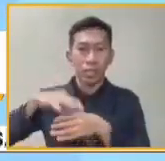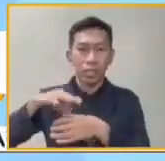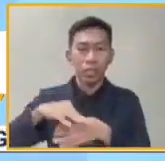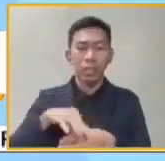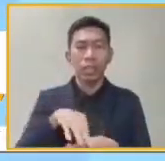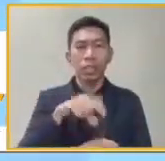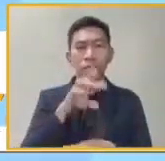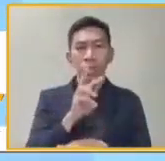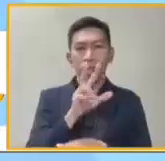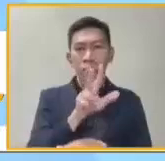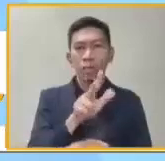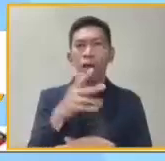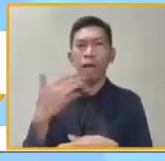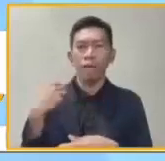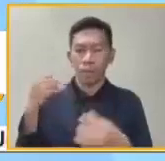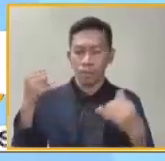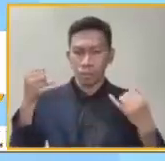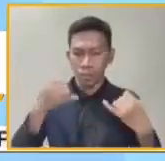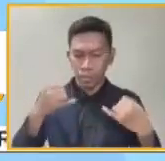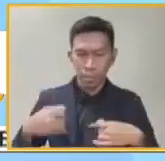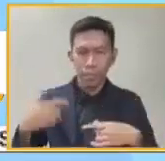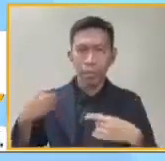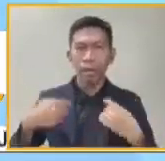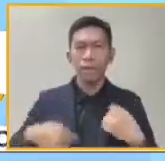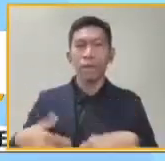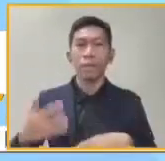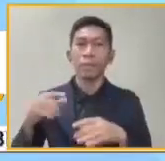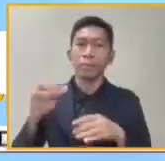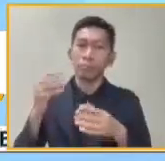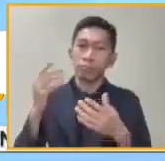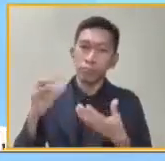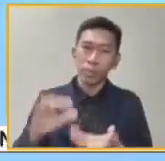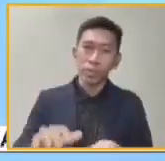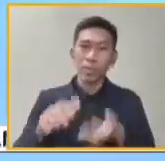naman ang sugatan. Karamihan sa mga nangyaring karahasan ay naitala sa barn.